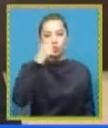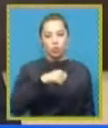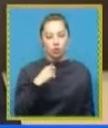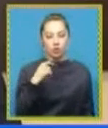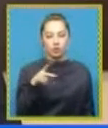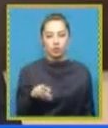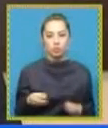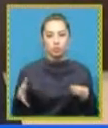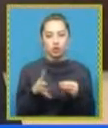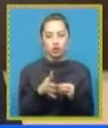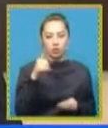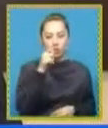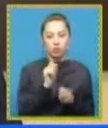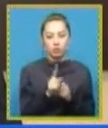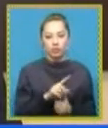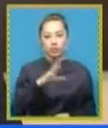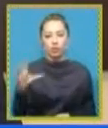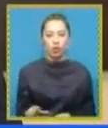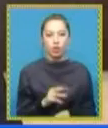келесі жылға 11 нысанның құрылысы